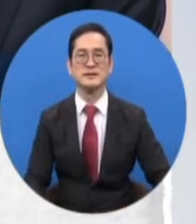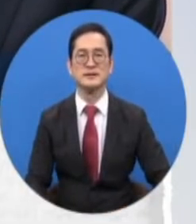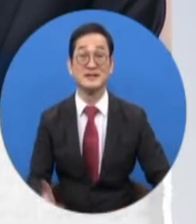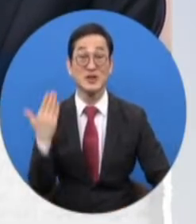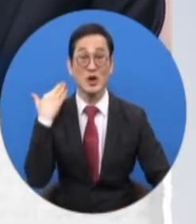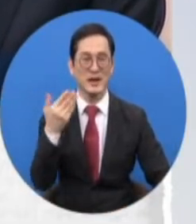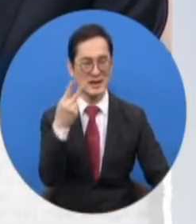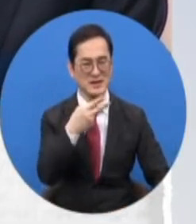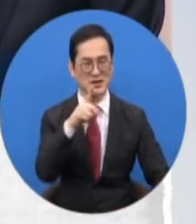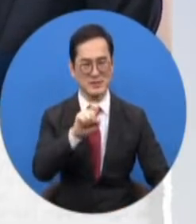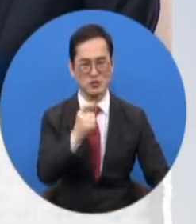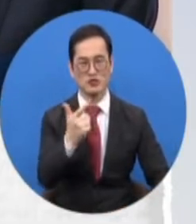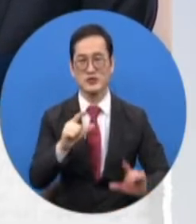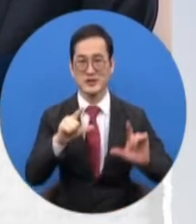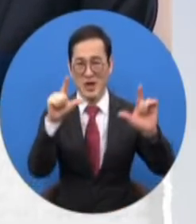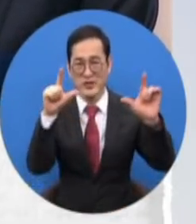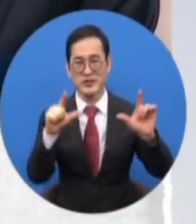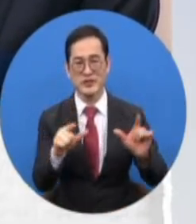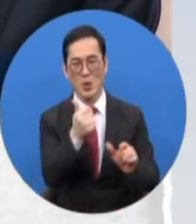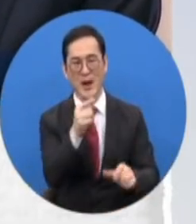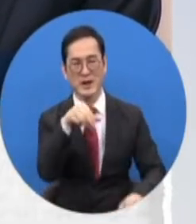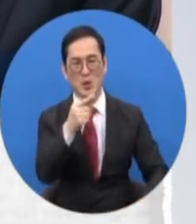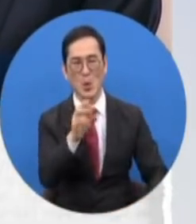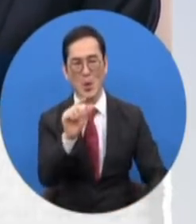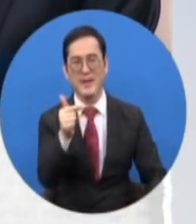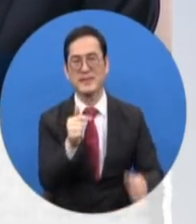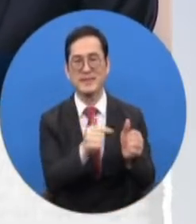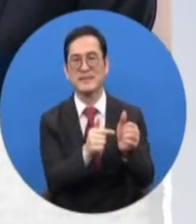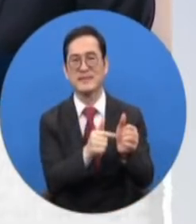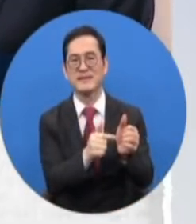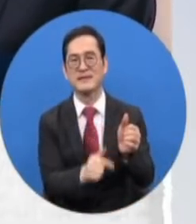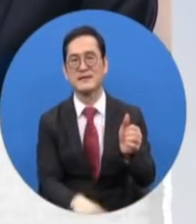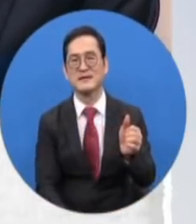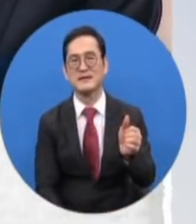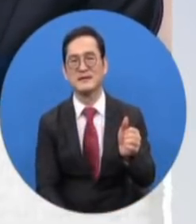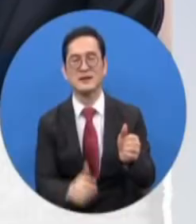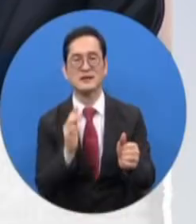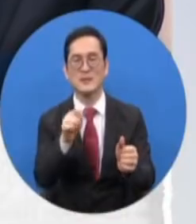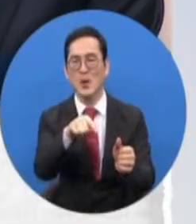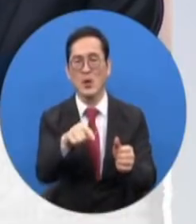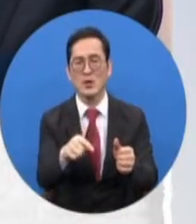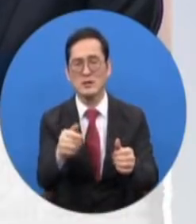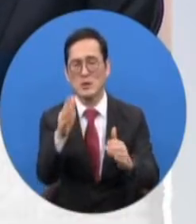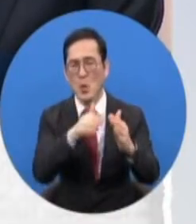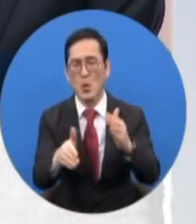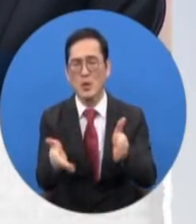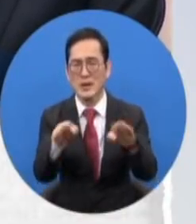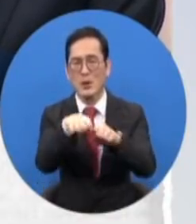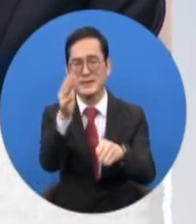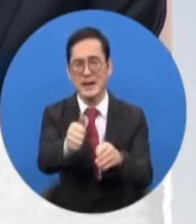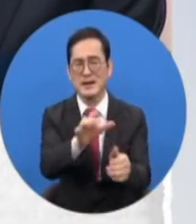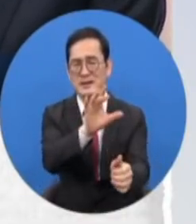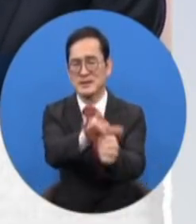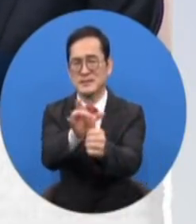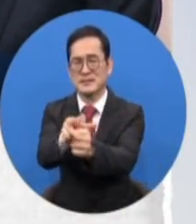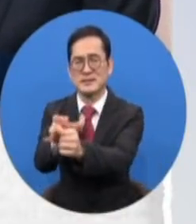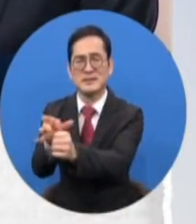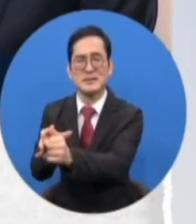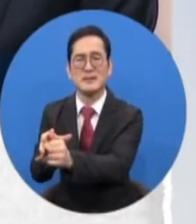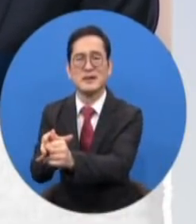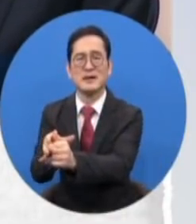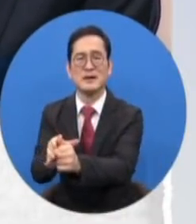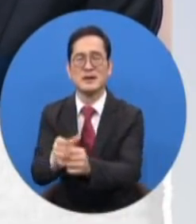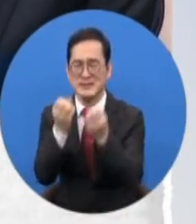황교안 대통령 권한대행이 공공기관 인사하려고 하니까 그것을 막았던 게 민주당입니다. 근데 당시에는 탄핵 심판의 결과도 나오지